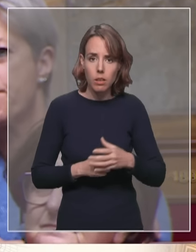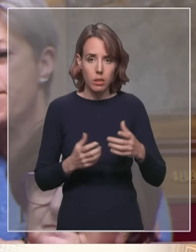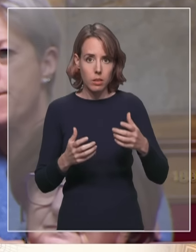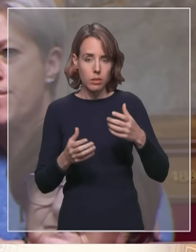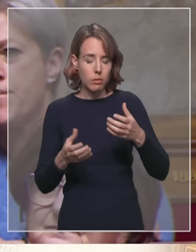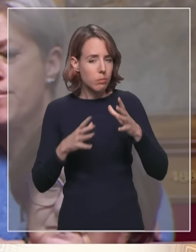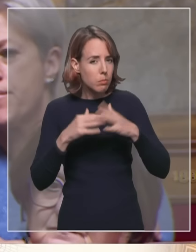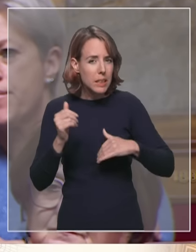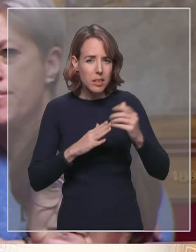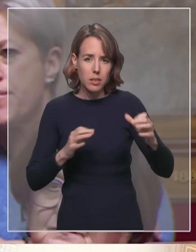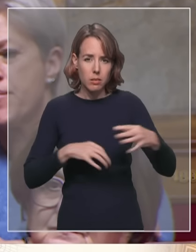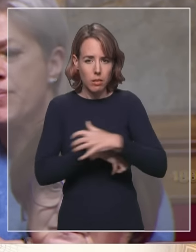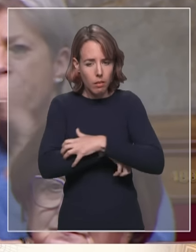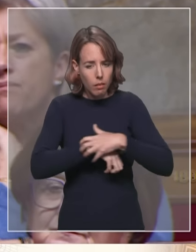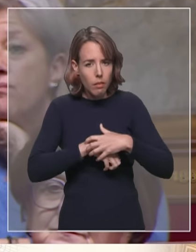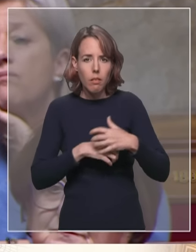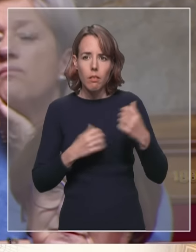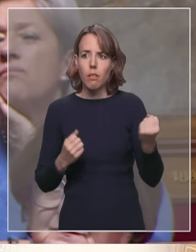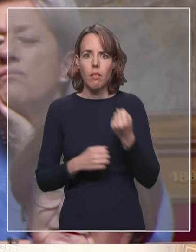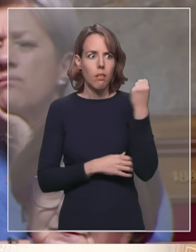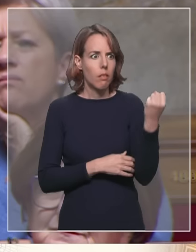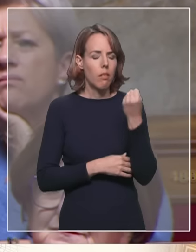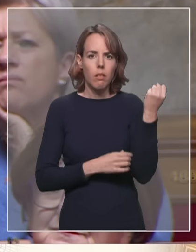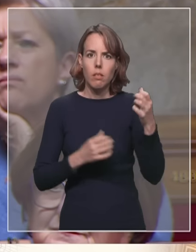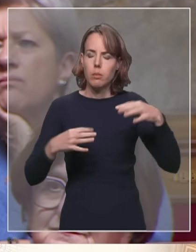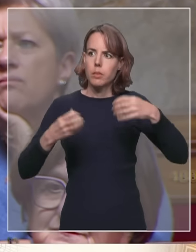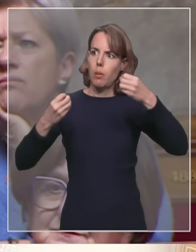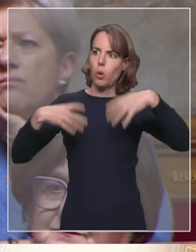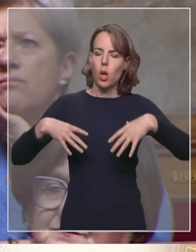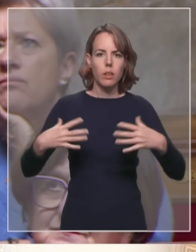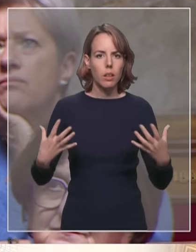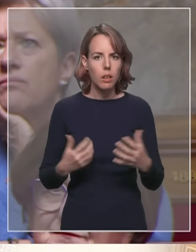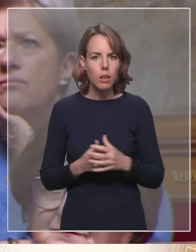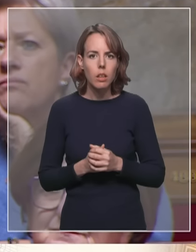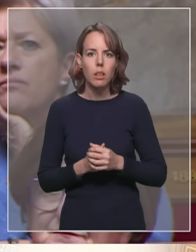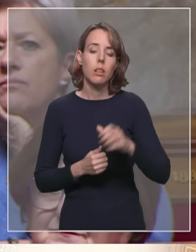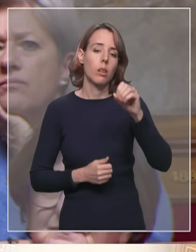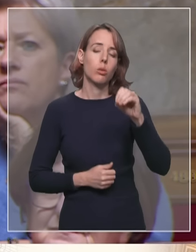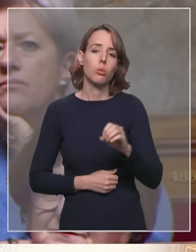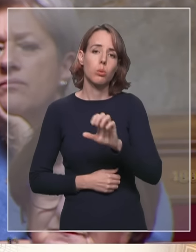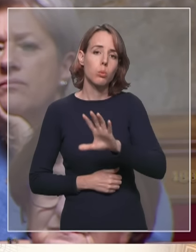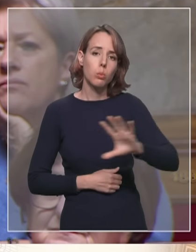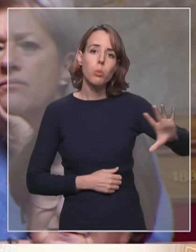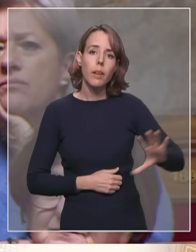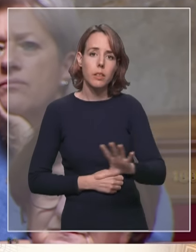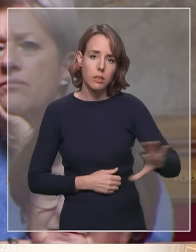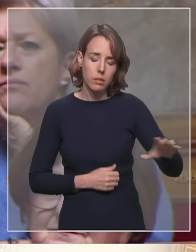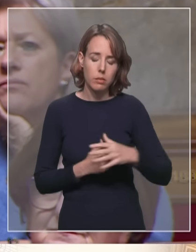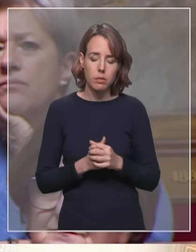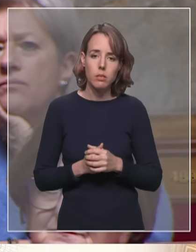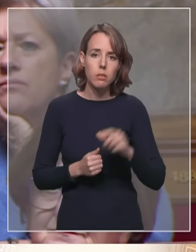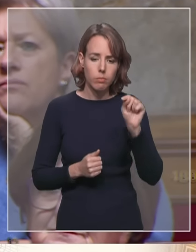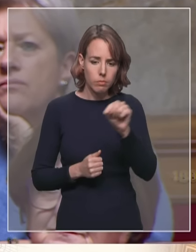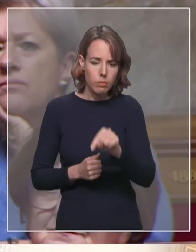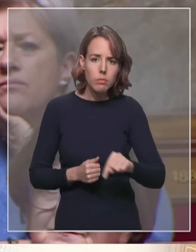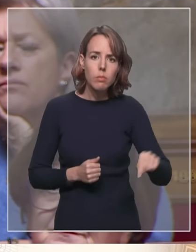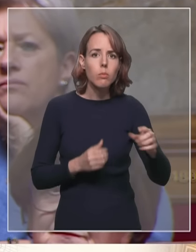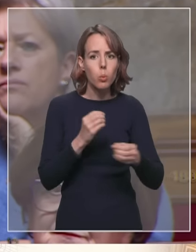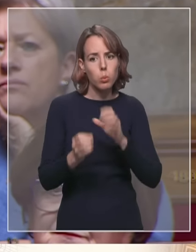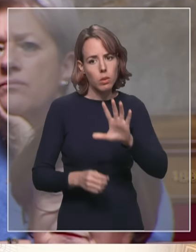sentiment d'abandon face aux crises qui s'accumulent. Dans le Sud-Ouest, le Lot, la Corrèze, la Dordogne, comme dans le Dauphiné, l'Isère, la